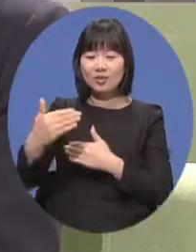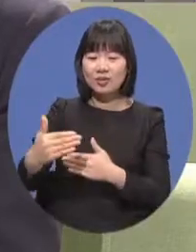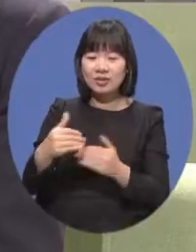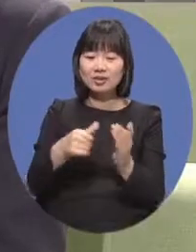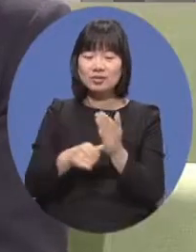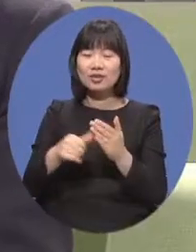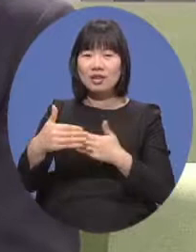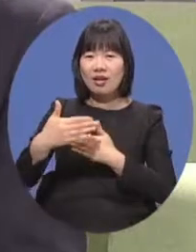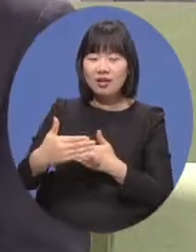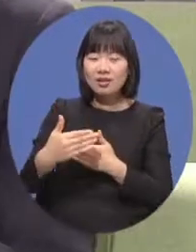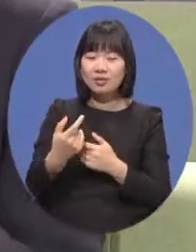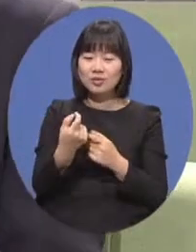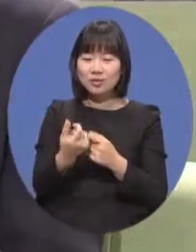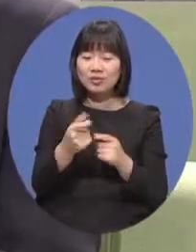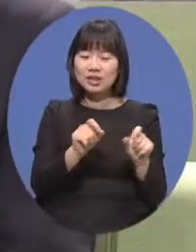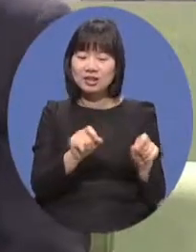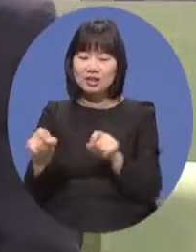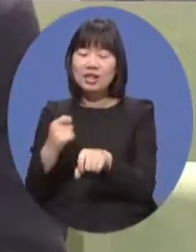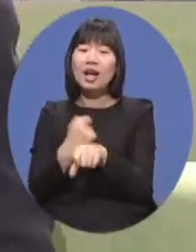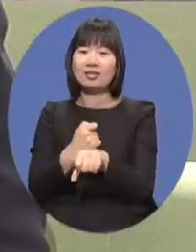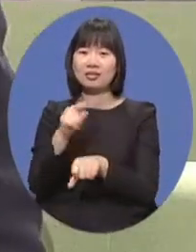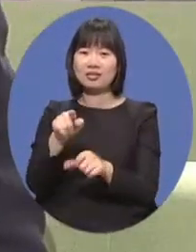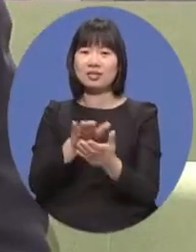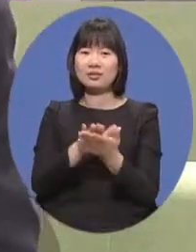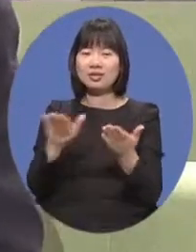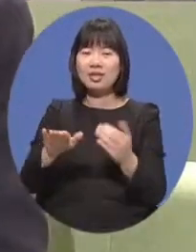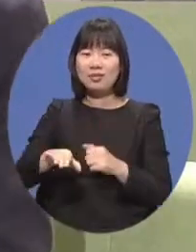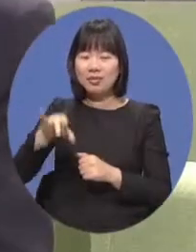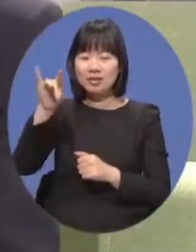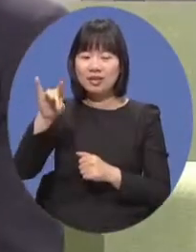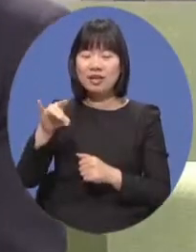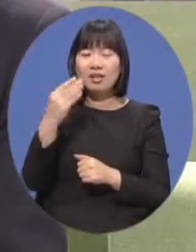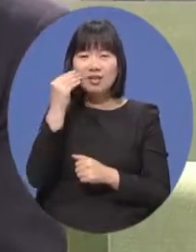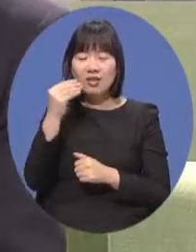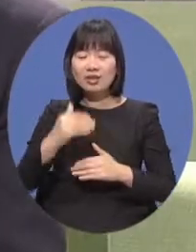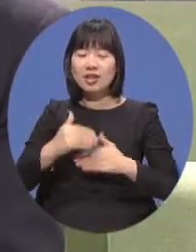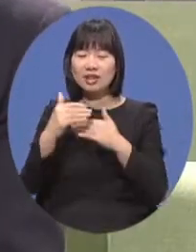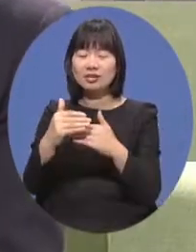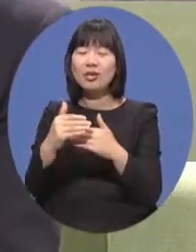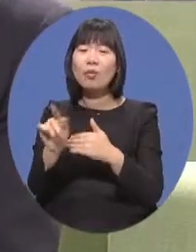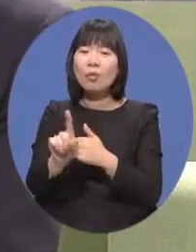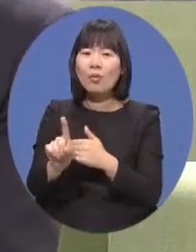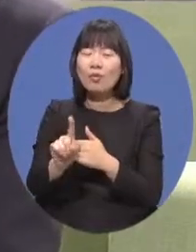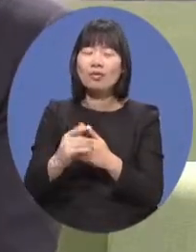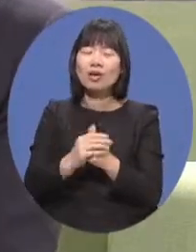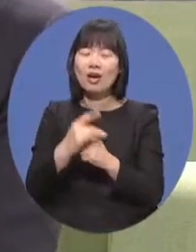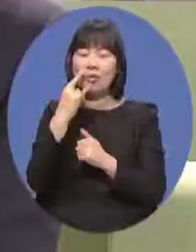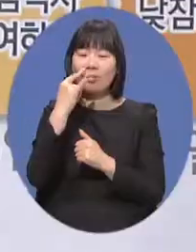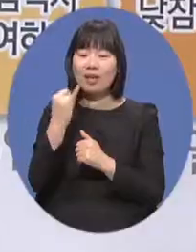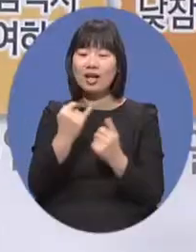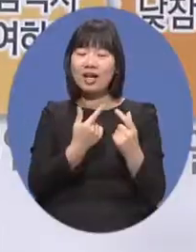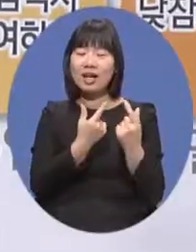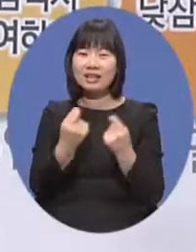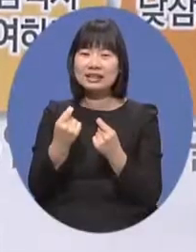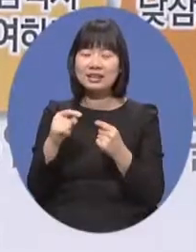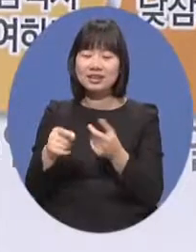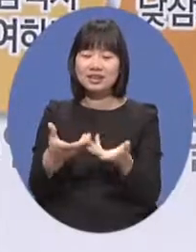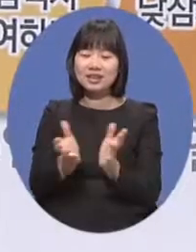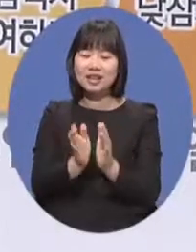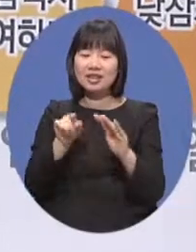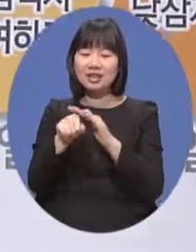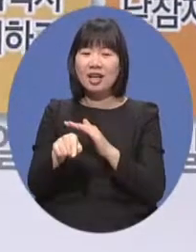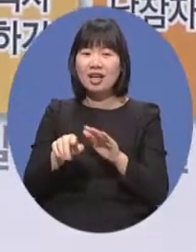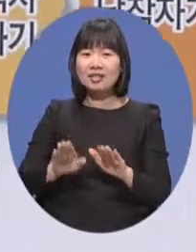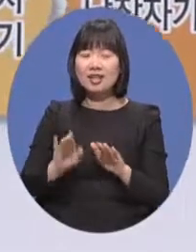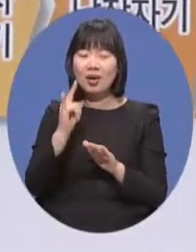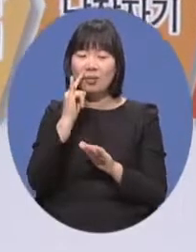물리적 거리를 조금씩 이렇게 연장시키는 거예요. 그래서 1단계 적응 과정 수입하는 거는 엄마랑 같이 그 기관에 가서